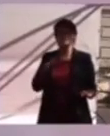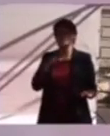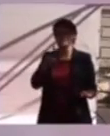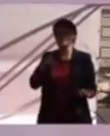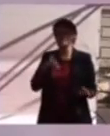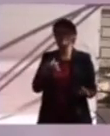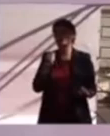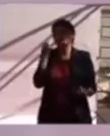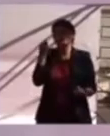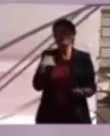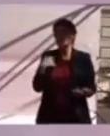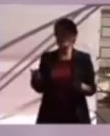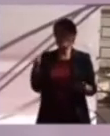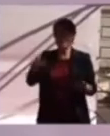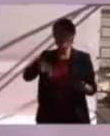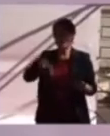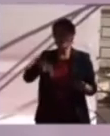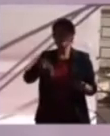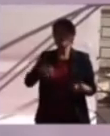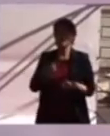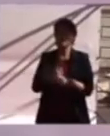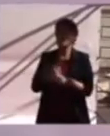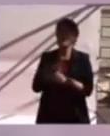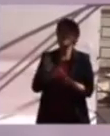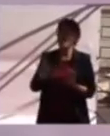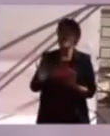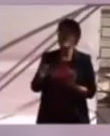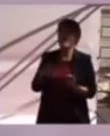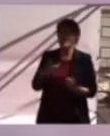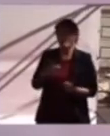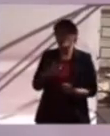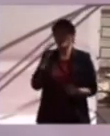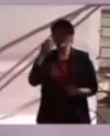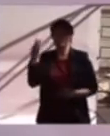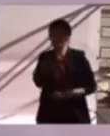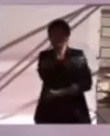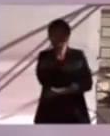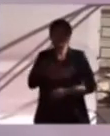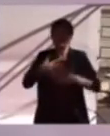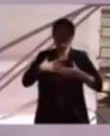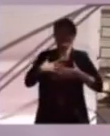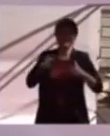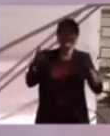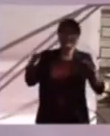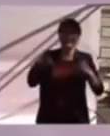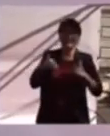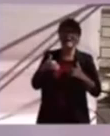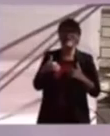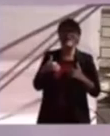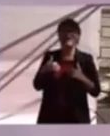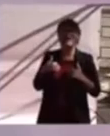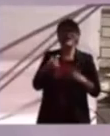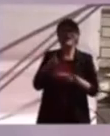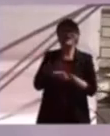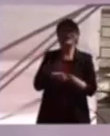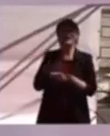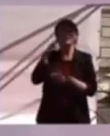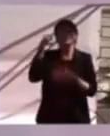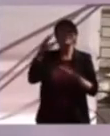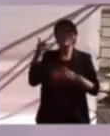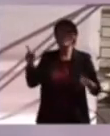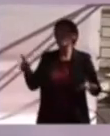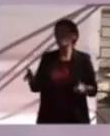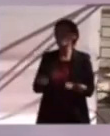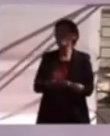noi dobbiamo usare la stessa logica parlo sindacalmente che abbiamo usato quando a un certo punto ci siamo assunti